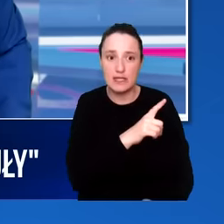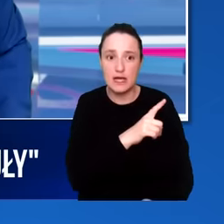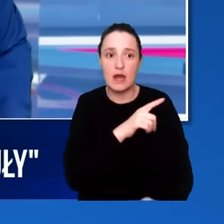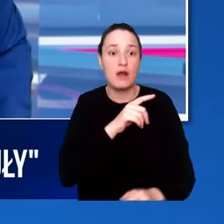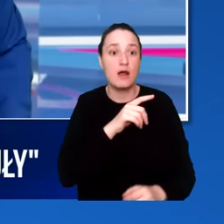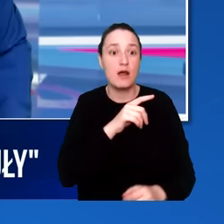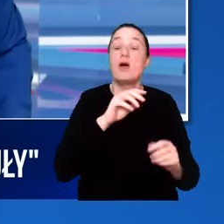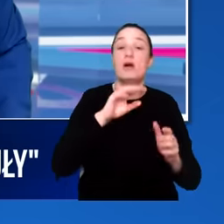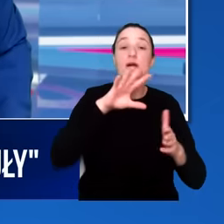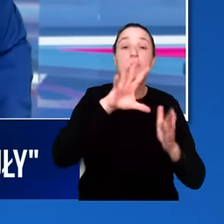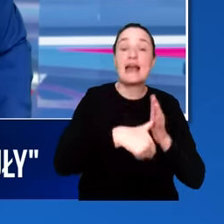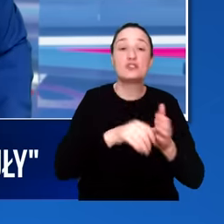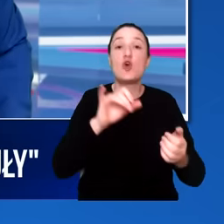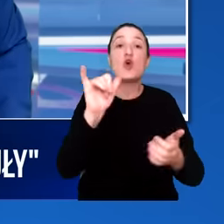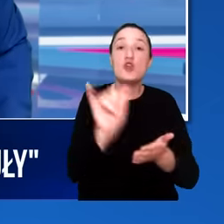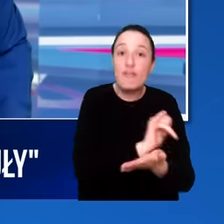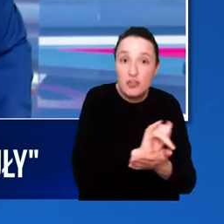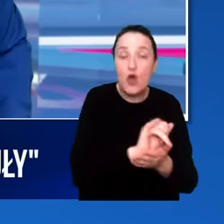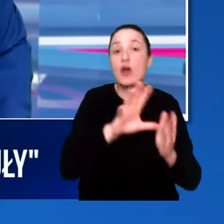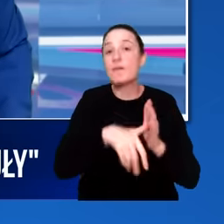podobne kopuły są,